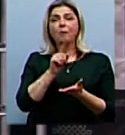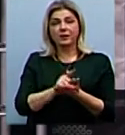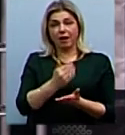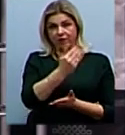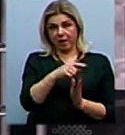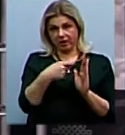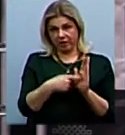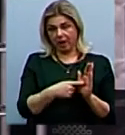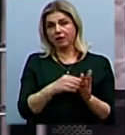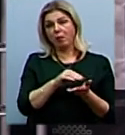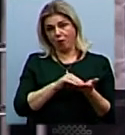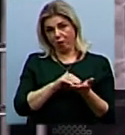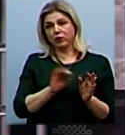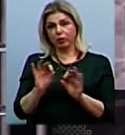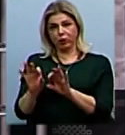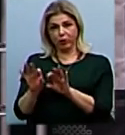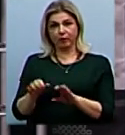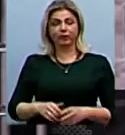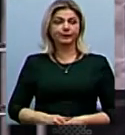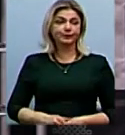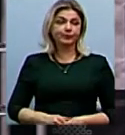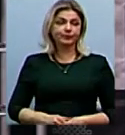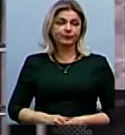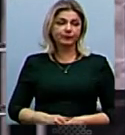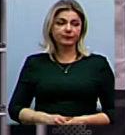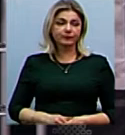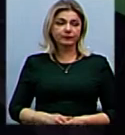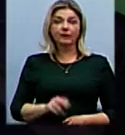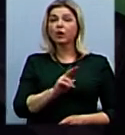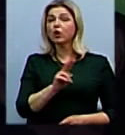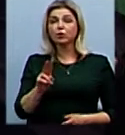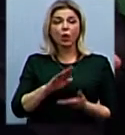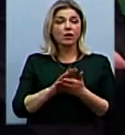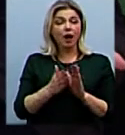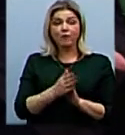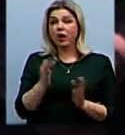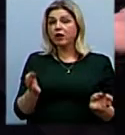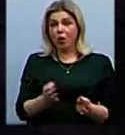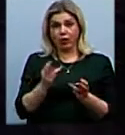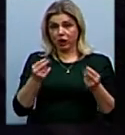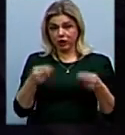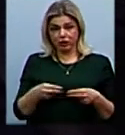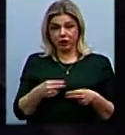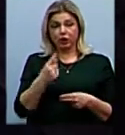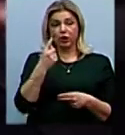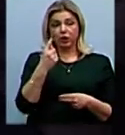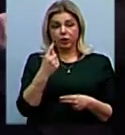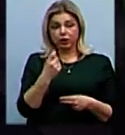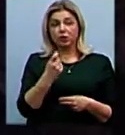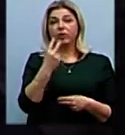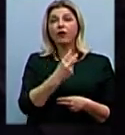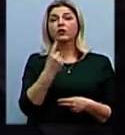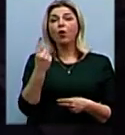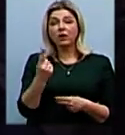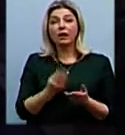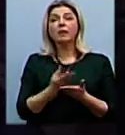йому продублюємо. Андрій, це дуже схоже, ніхто договор ніколи не заключав. Зекаю. Ну, да. 123 гривни куди платили? По какому